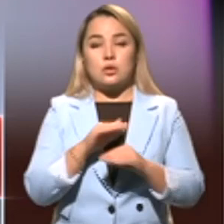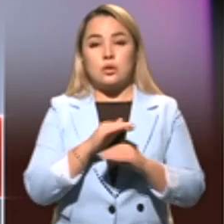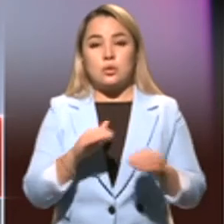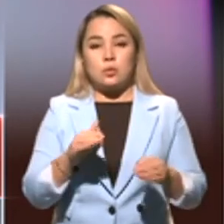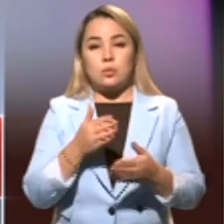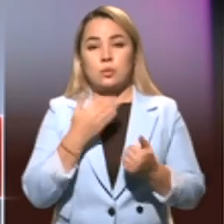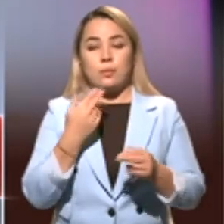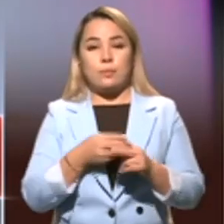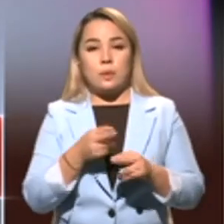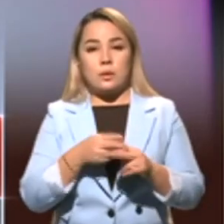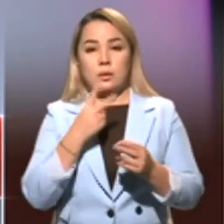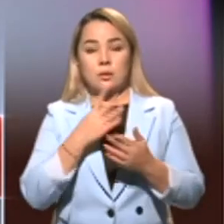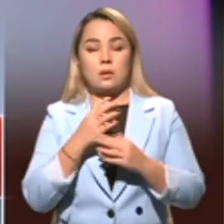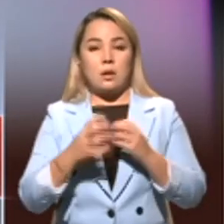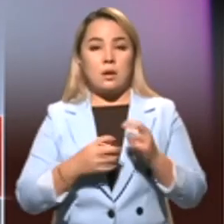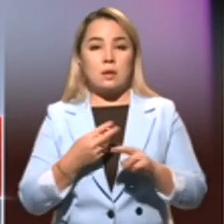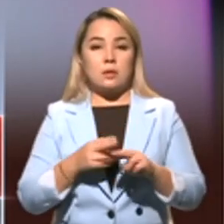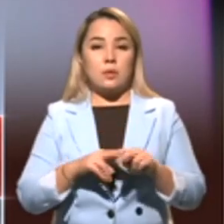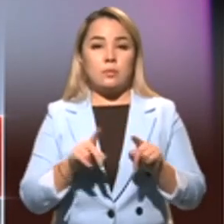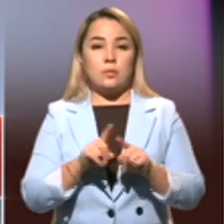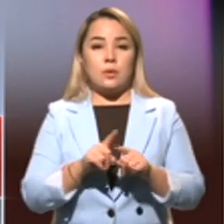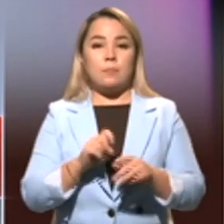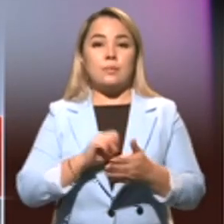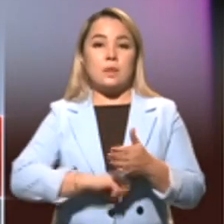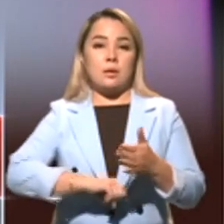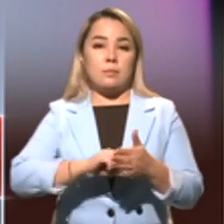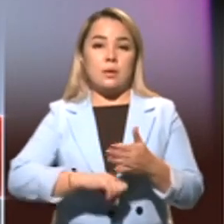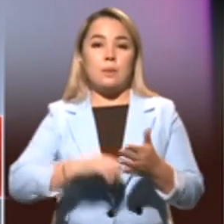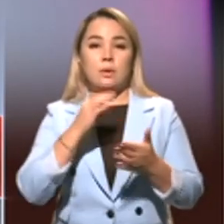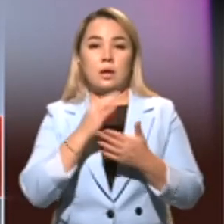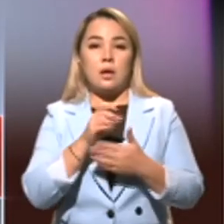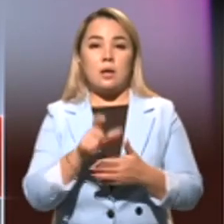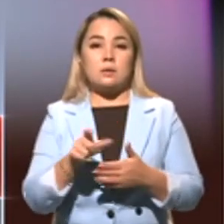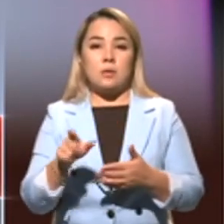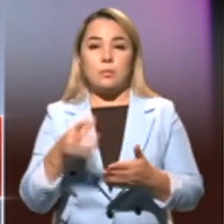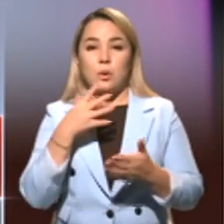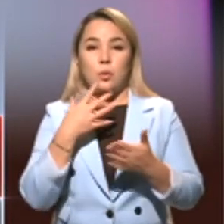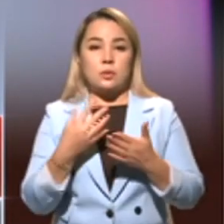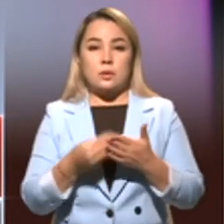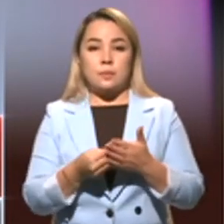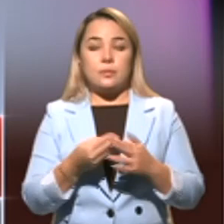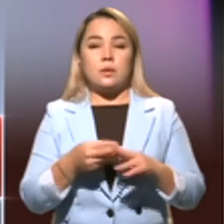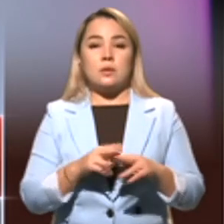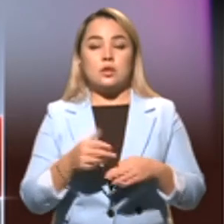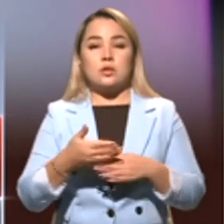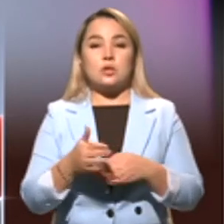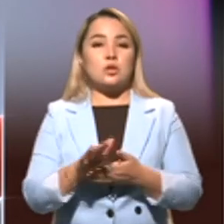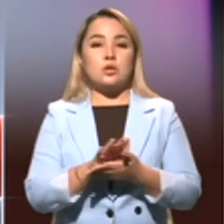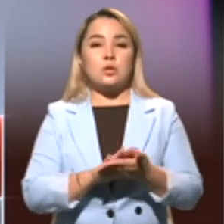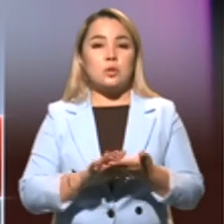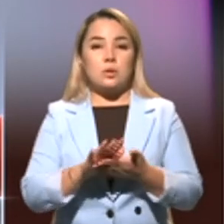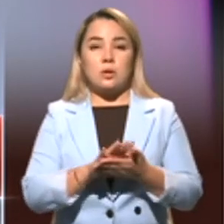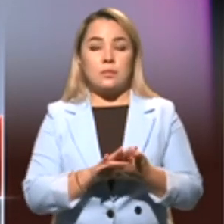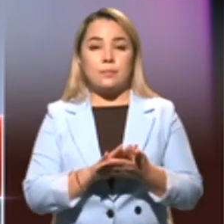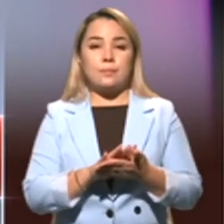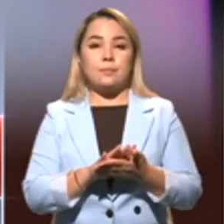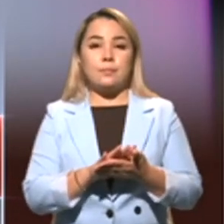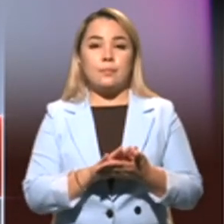бар бұл әлемде. Ол тынышсыздықта себеп болатын әрине ол адамзат өзі. Сырттан ештеңке бір жаңа